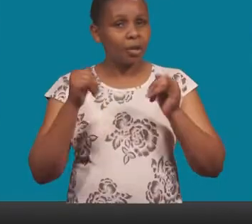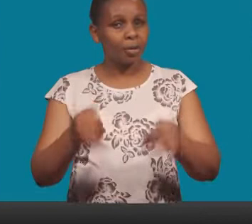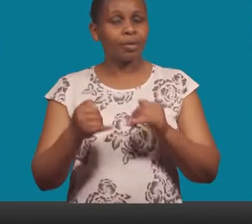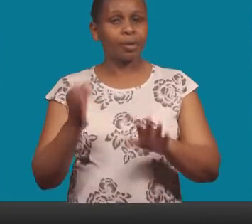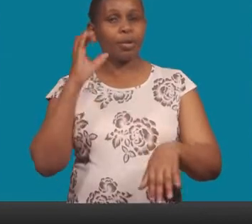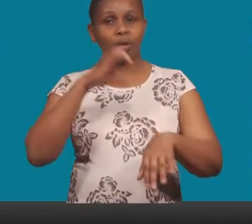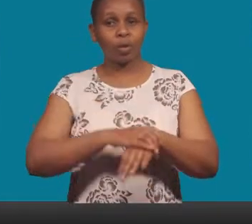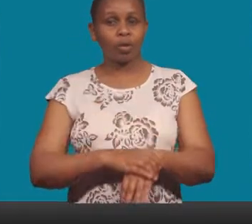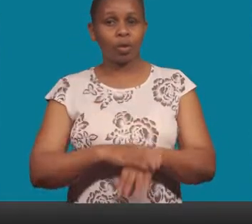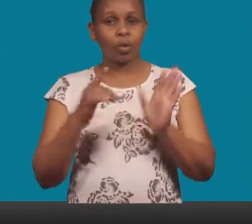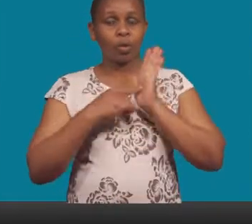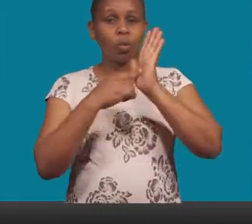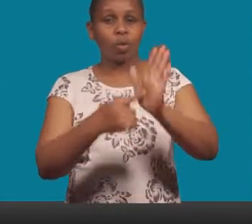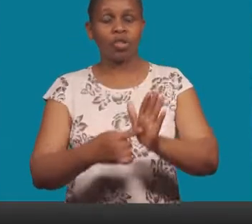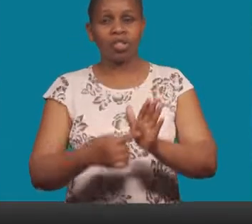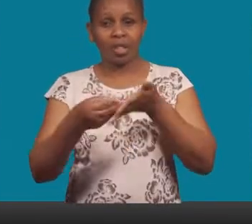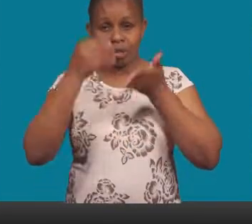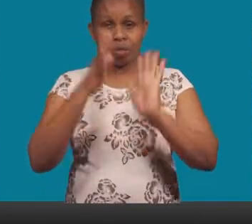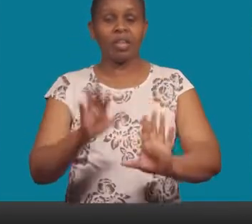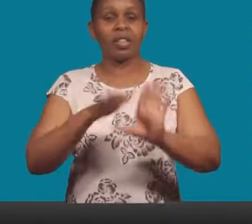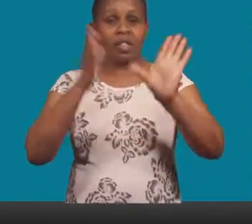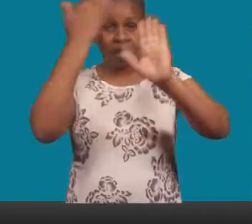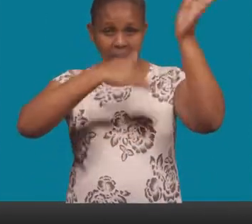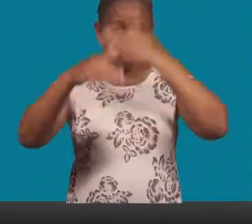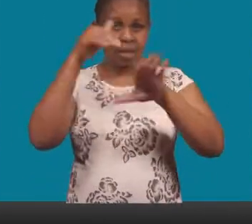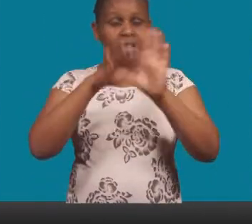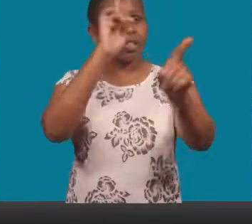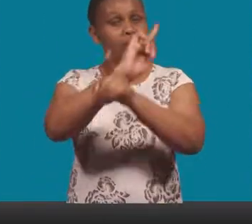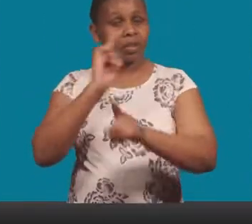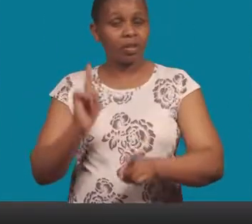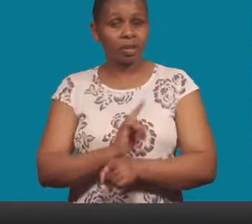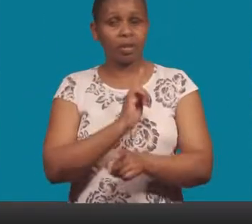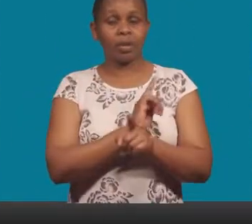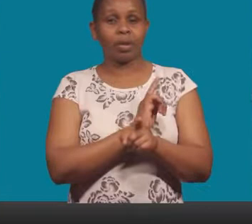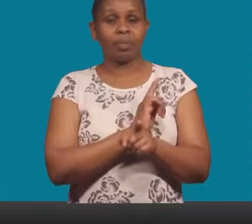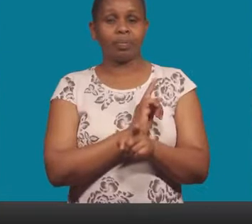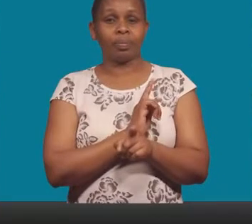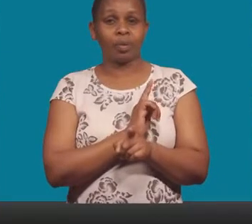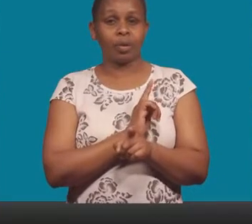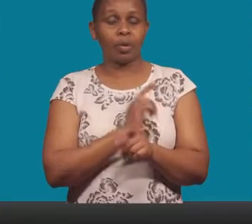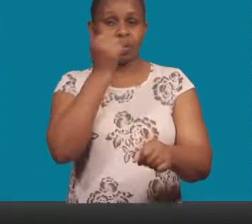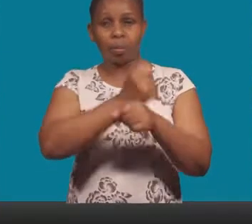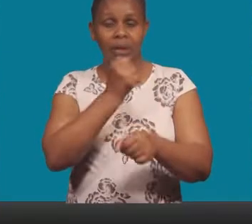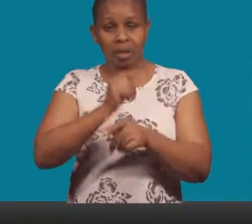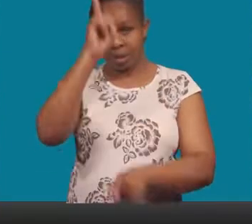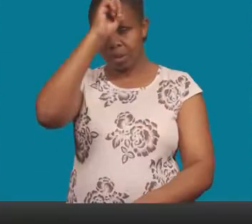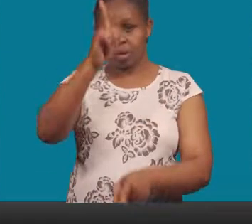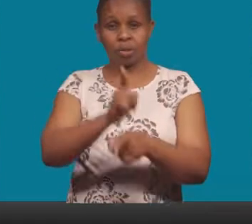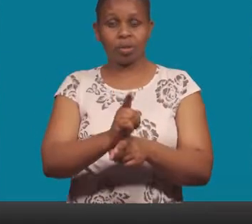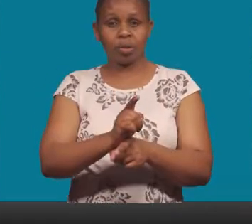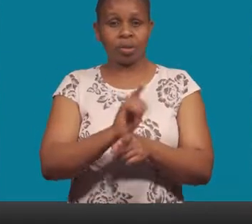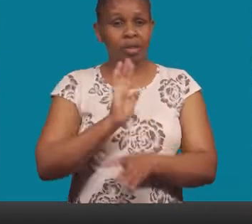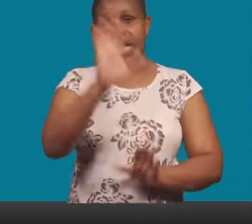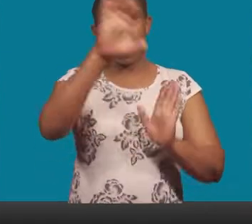Taarifa nyingi zimeibuka na kuonyesha wanafunzi wa vyuo vikuu katika maeneo mbalimbali hujutia sana kwa maamuzi ya